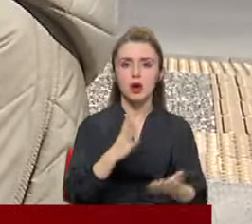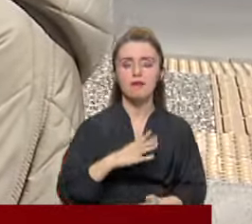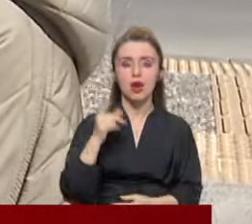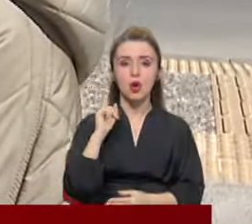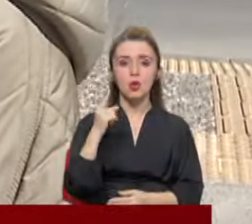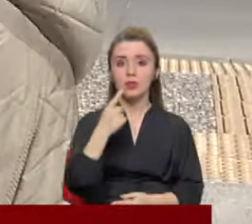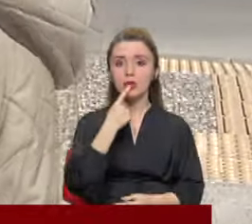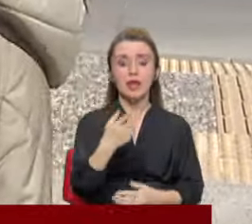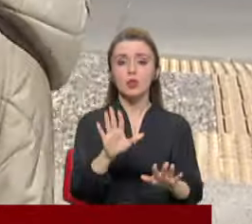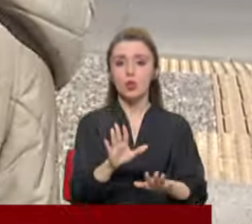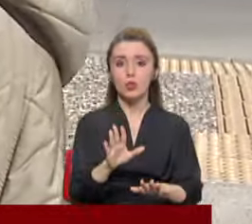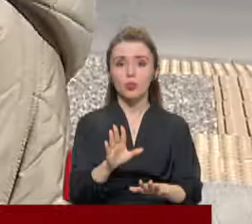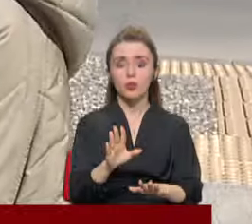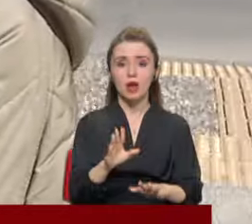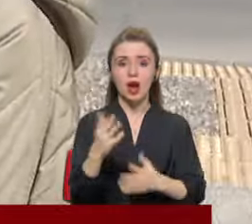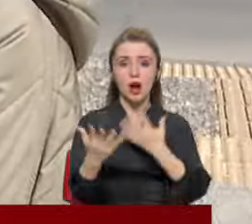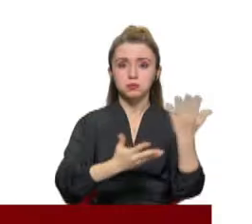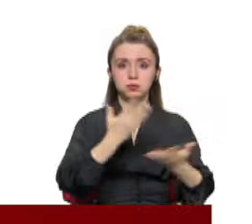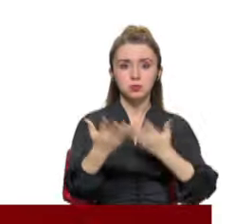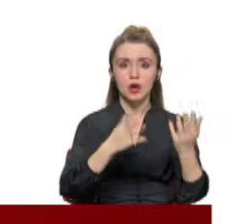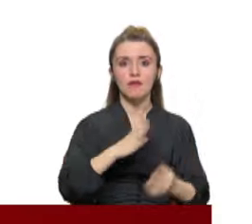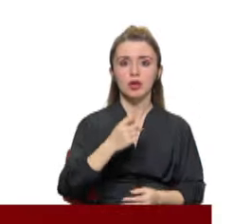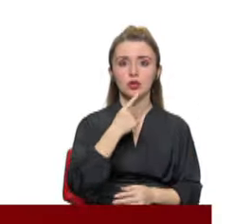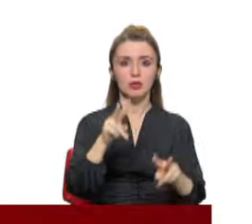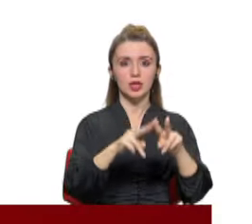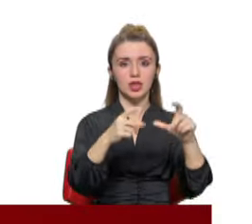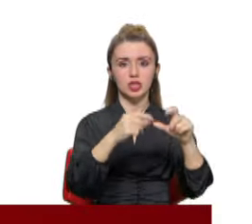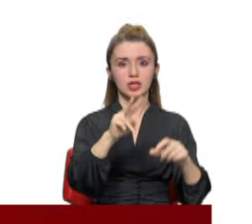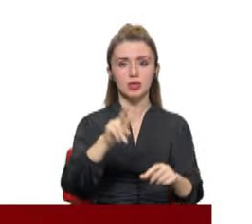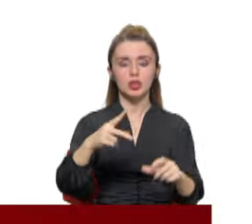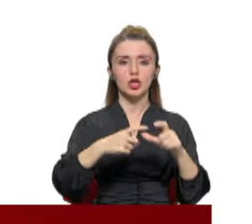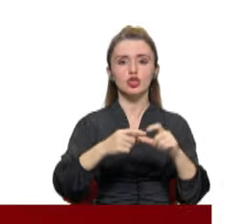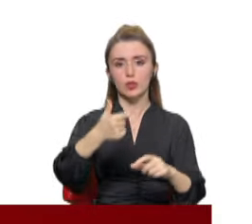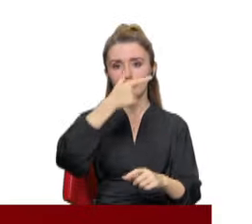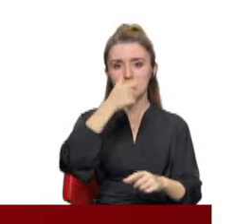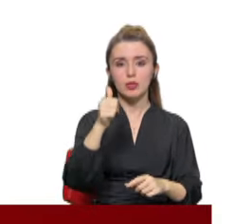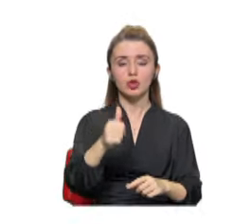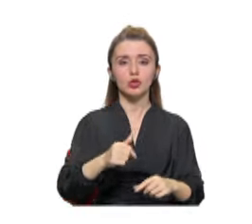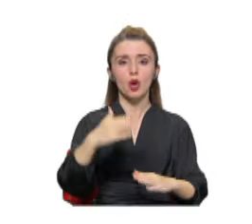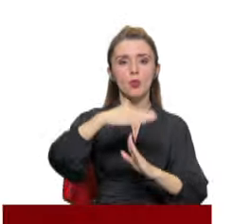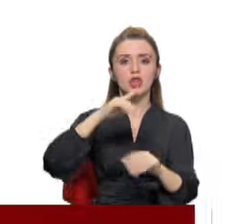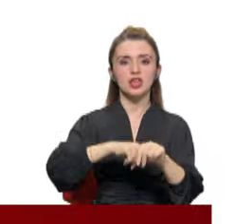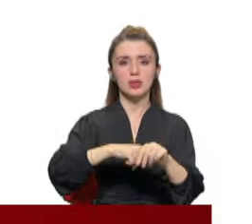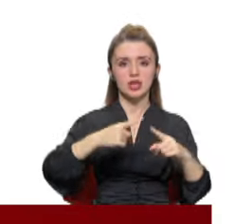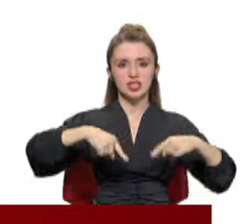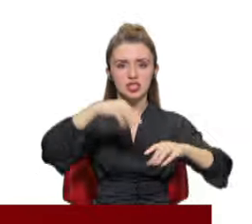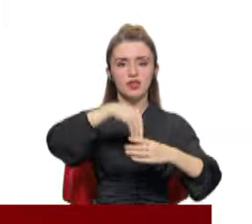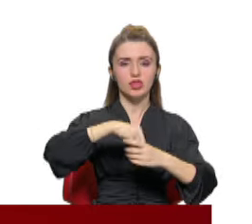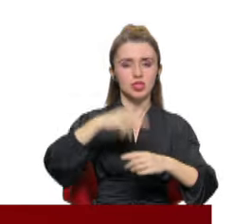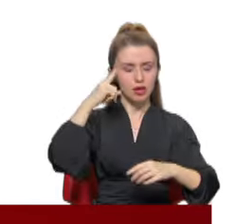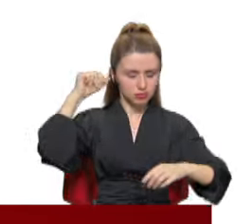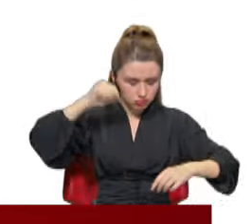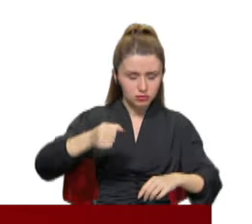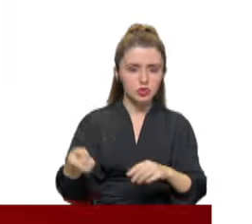öğretmen dövdü demiyorum ki ya da ben ihmalkarlığı arıyorum. Mira Şahin 22 Şubat Perşembe günü teneffüs saatinde sınıf içerisinde başını sıraya